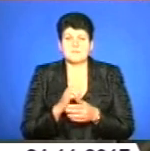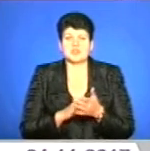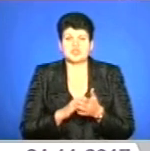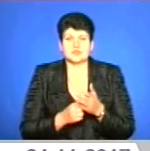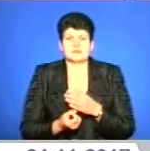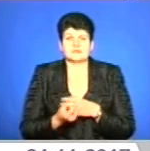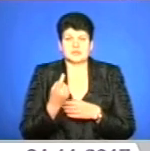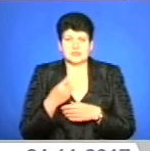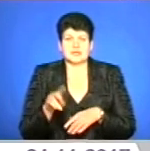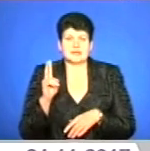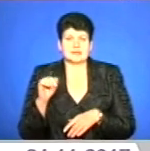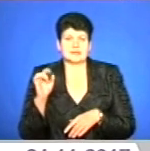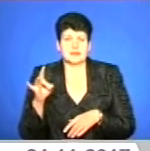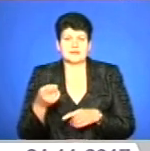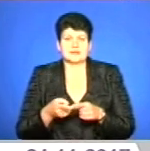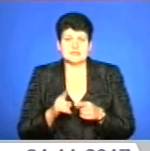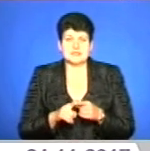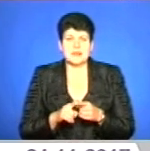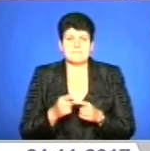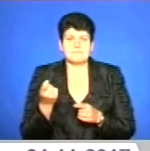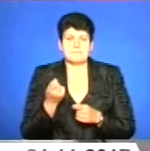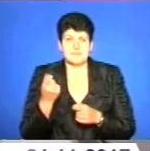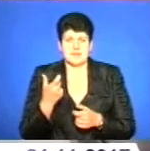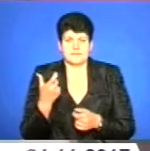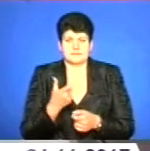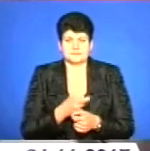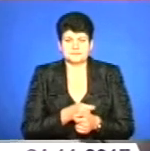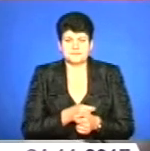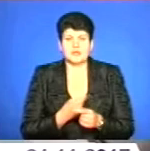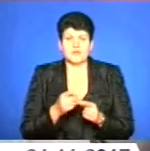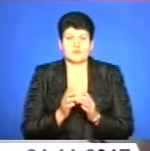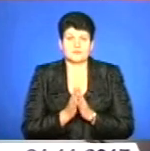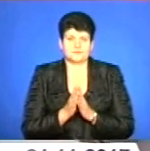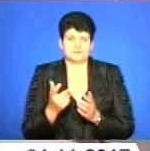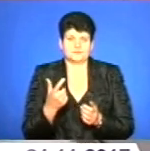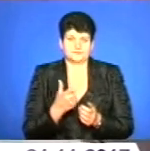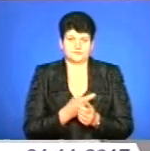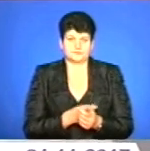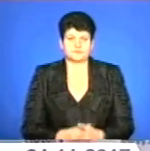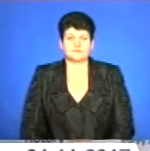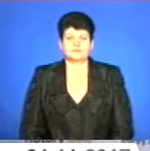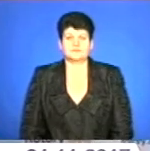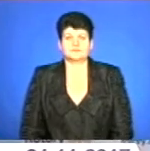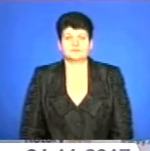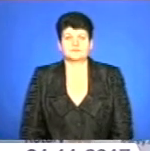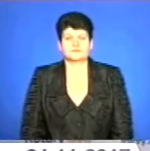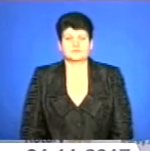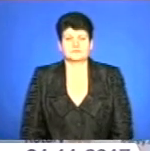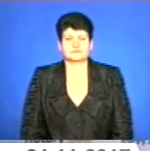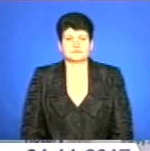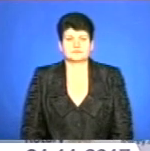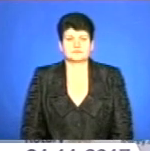– низький рівень охоплення вакцинацією, кажуть лікарі, і закликають щеплюватись. Богдан Боденчук, Василь Панчук, Вісті